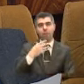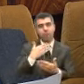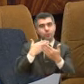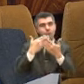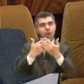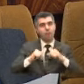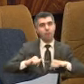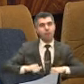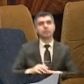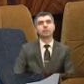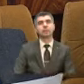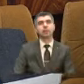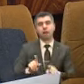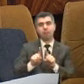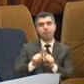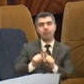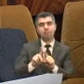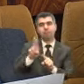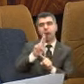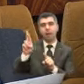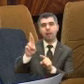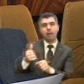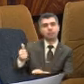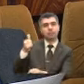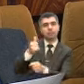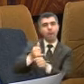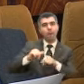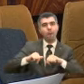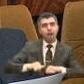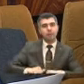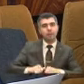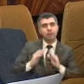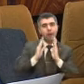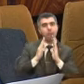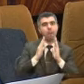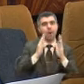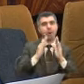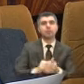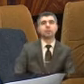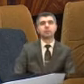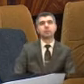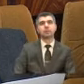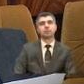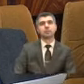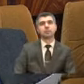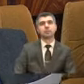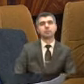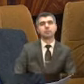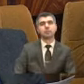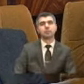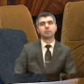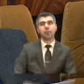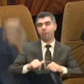وزير على الثقة الملوية والاستمرارية في العمل من أجل السيد